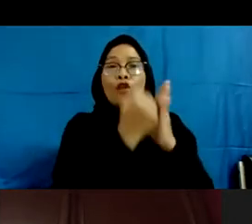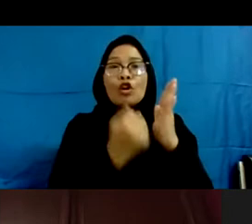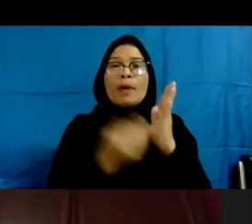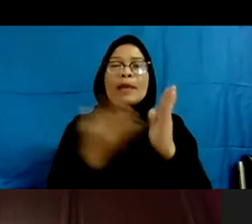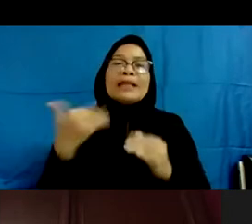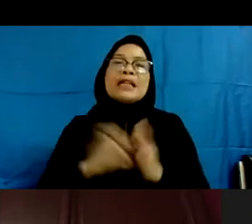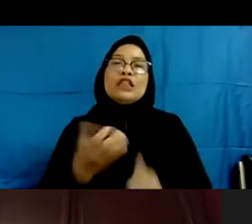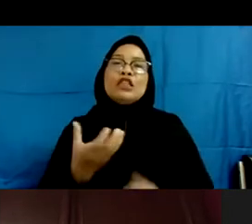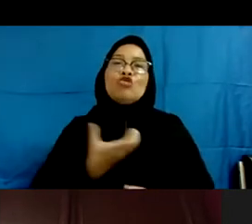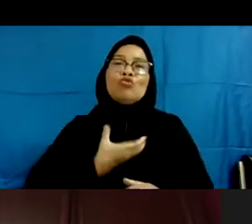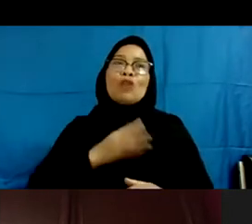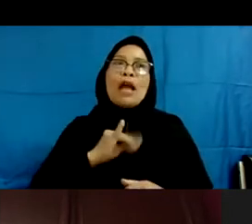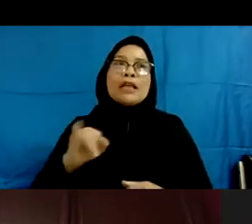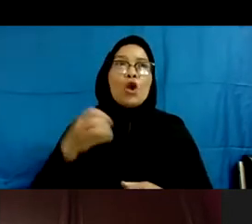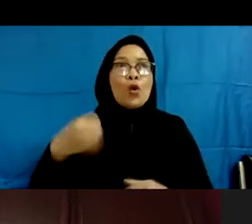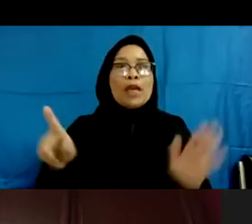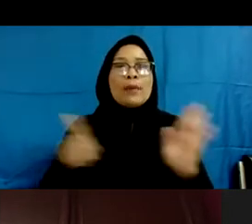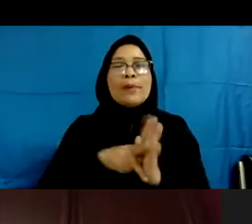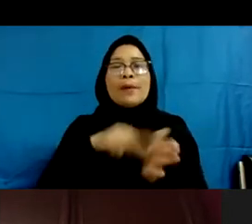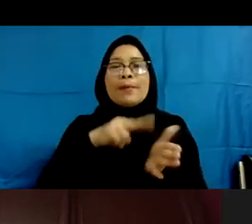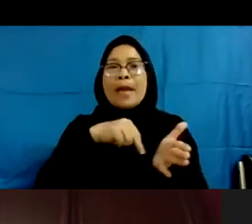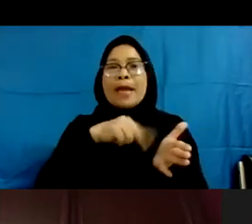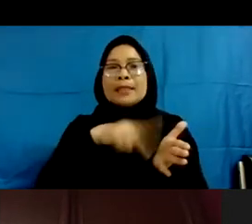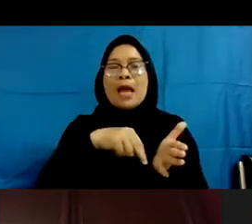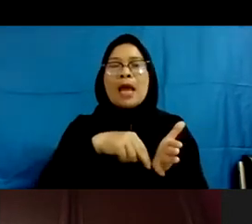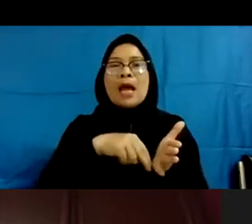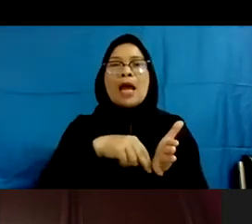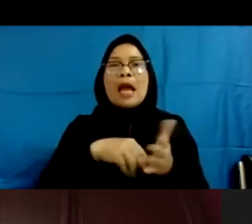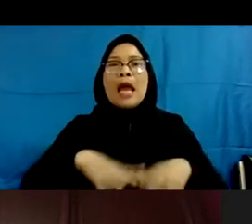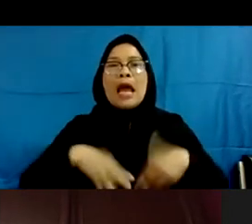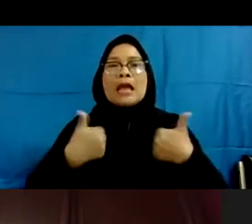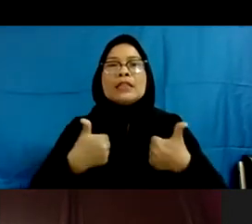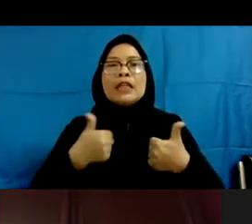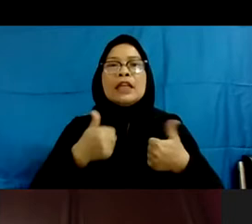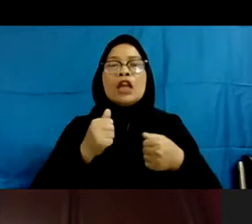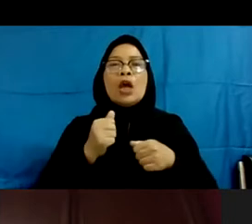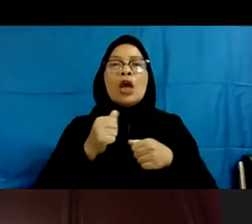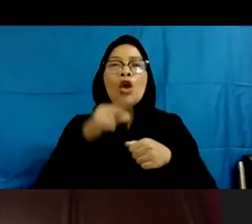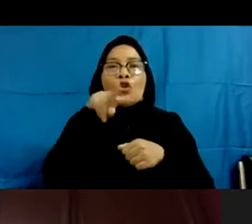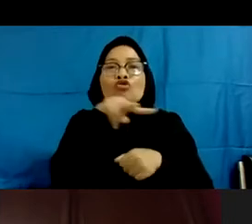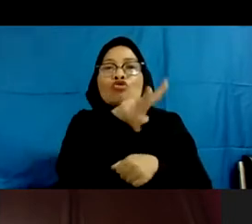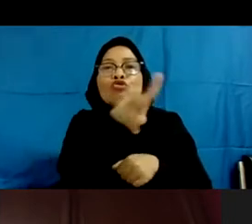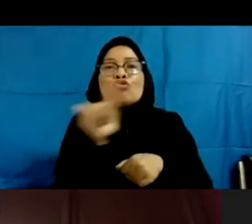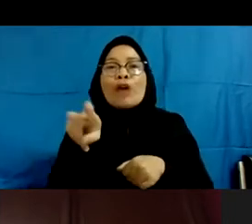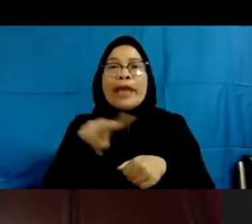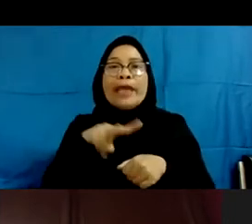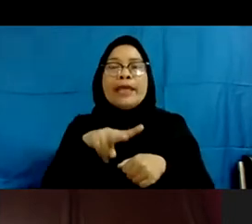disukai oleh pembaca sebagaimana hasil survei kita yang tadi sampai Pak Didi sudah sampaikan